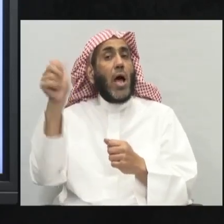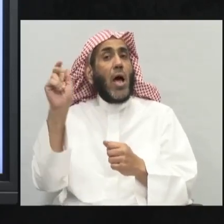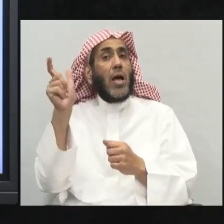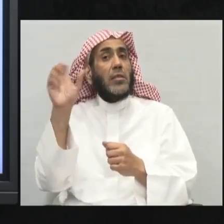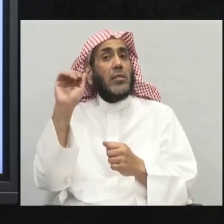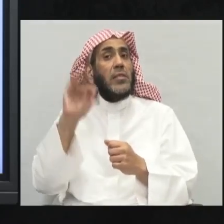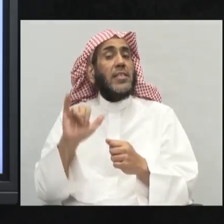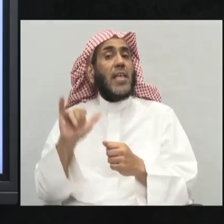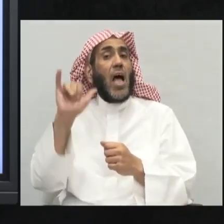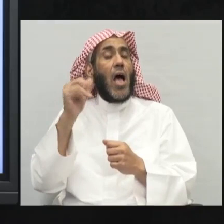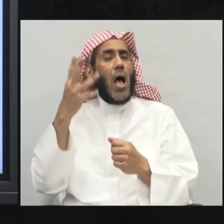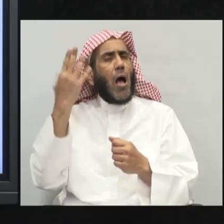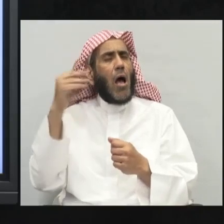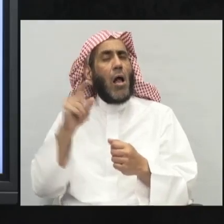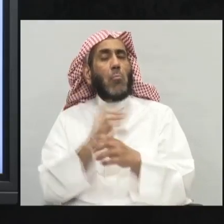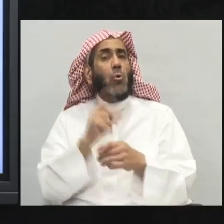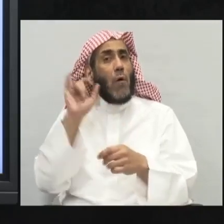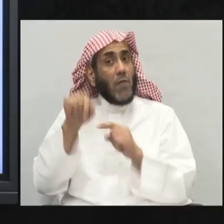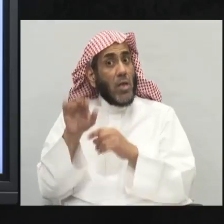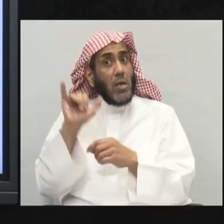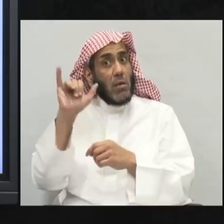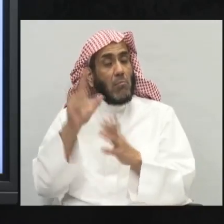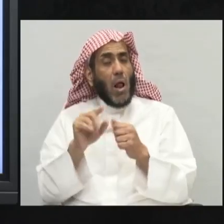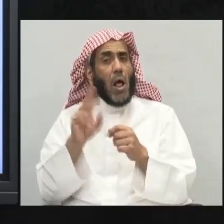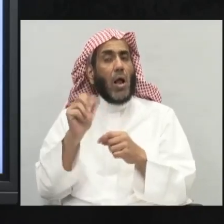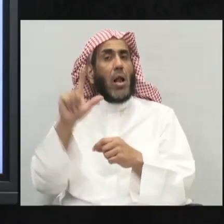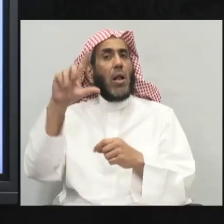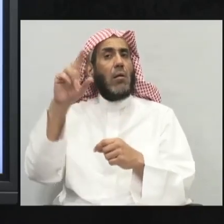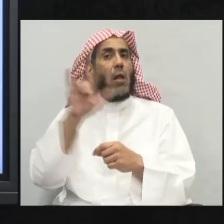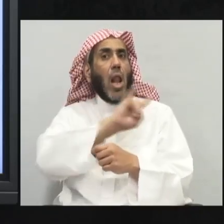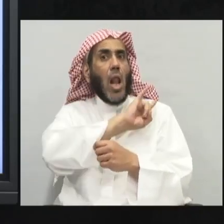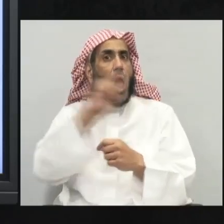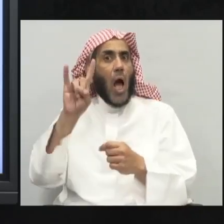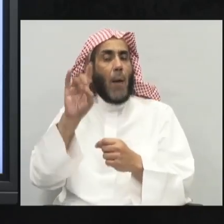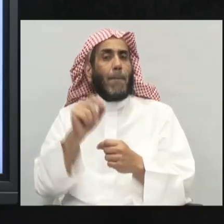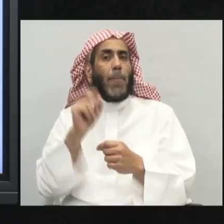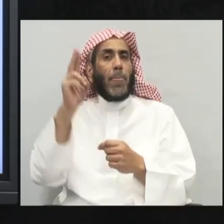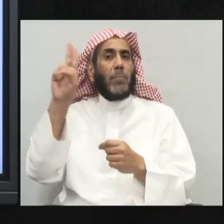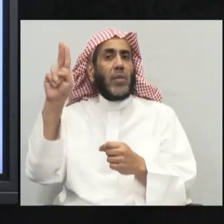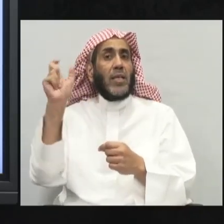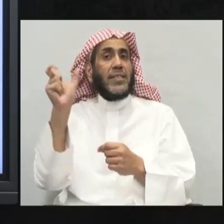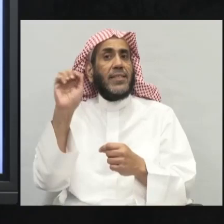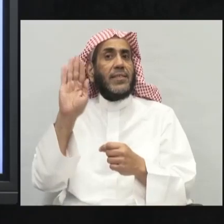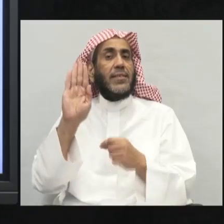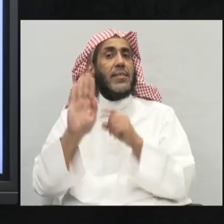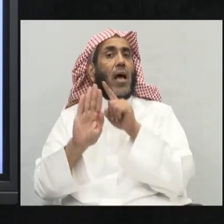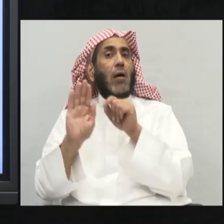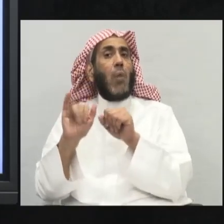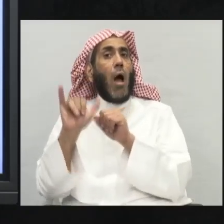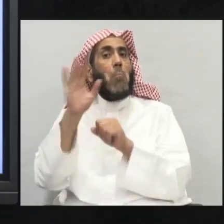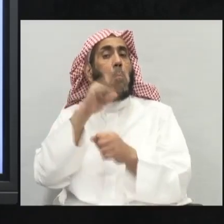نطقناها وقدرنا عليها العلامه لكن هنا انت تقول لا تنسى ذكر الله الالف لم تنطقها لماذا